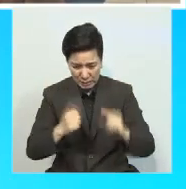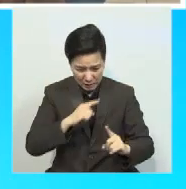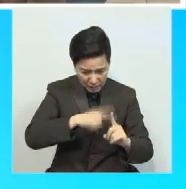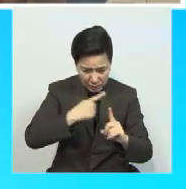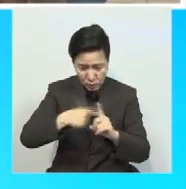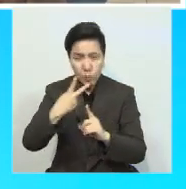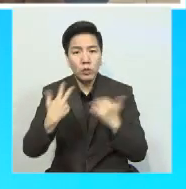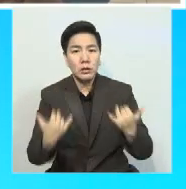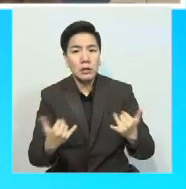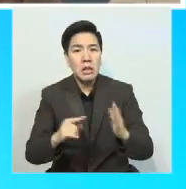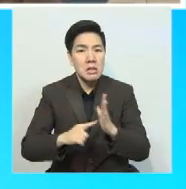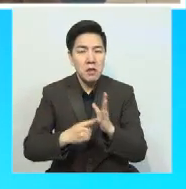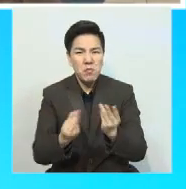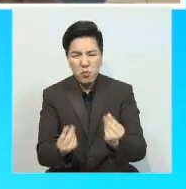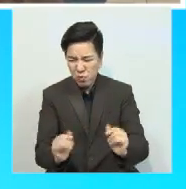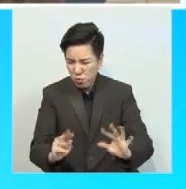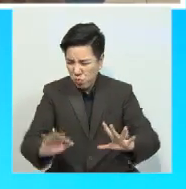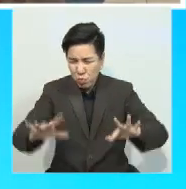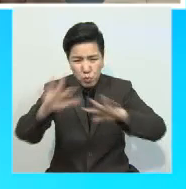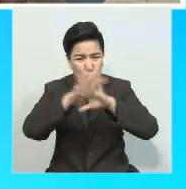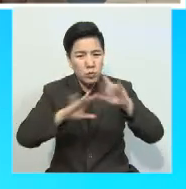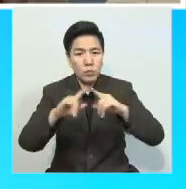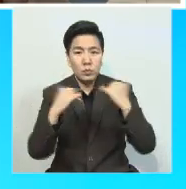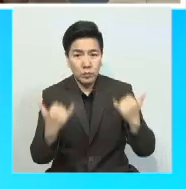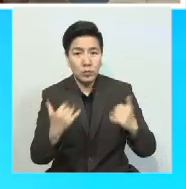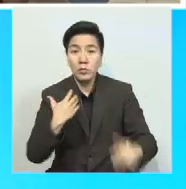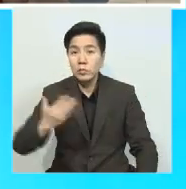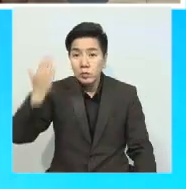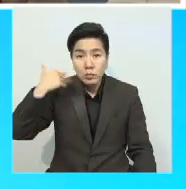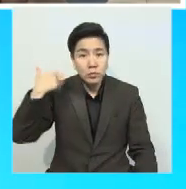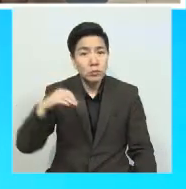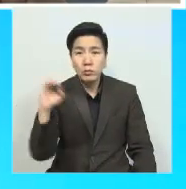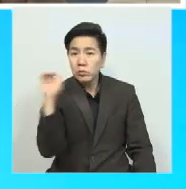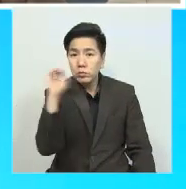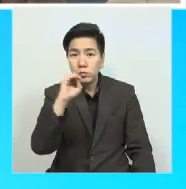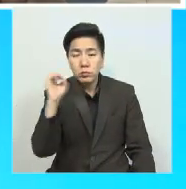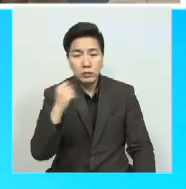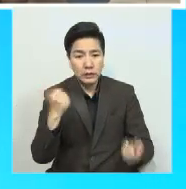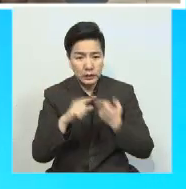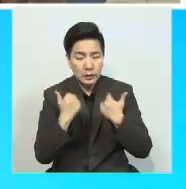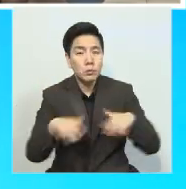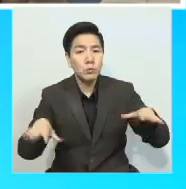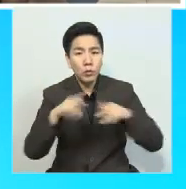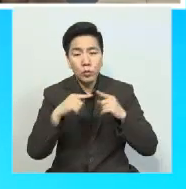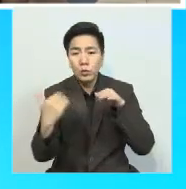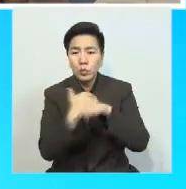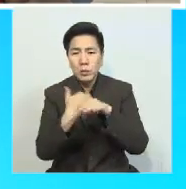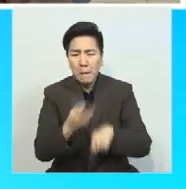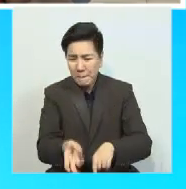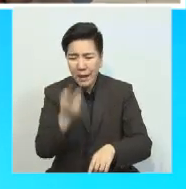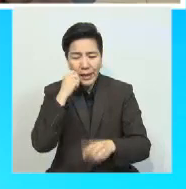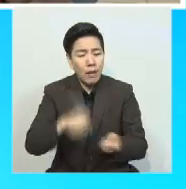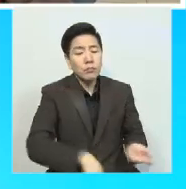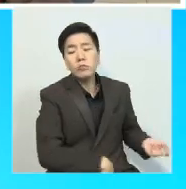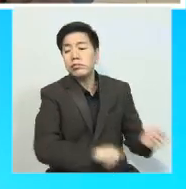2เดือนนี่แหละเริ่มมีฝุ่นขึ้นมาเมื่อก่อนก็ไม่มีปกติคือฝุ่นตามถนนของผมแป๊บเดียวผมล